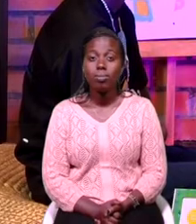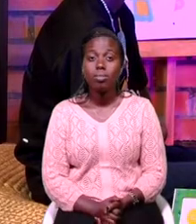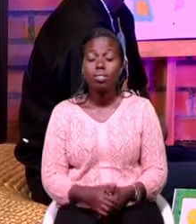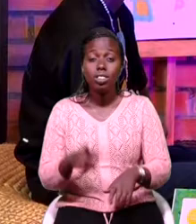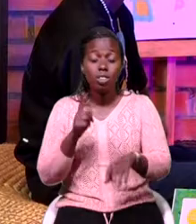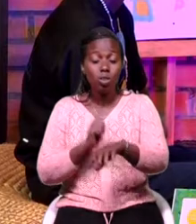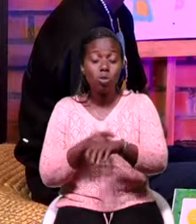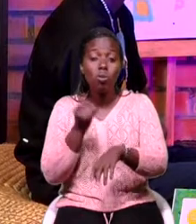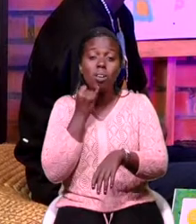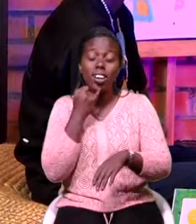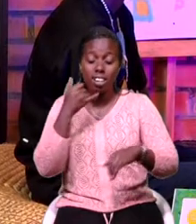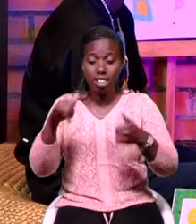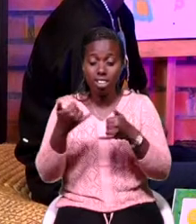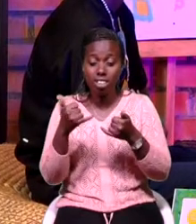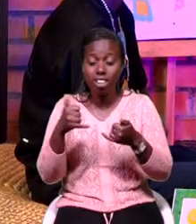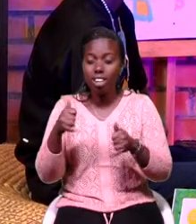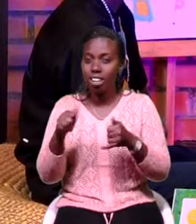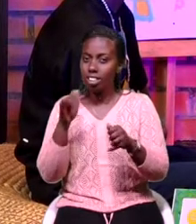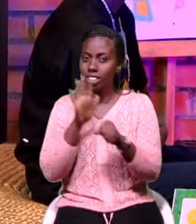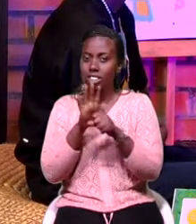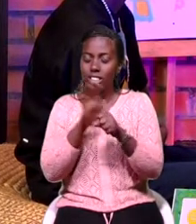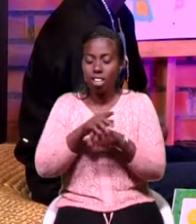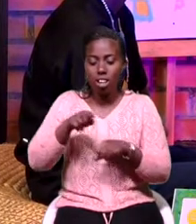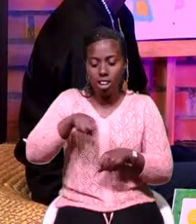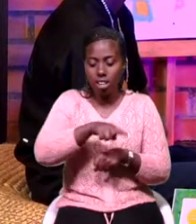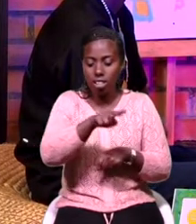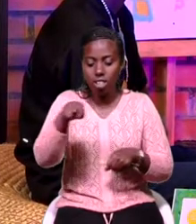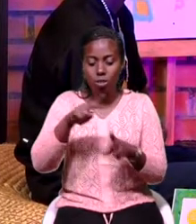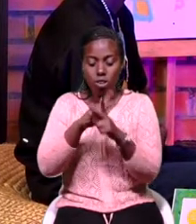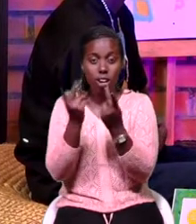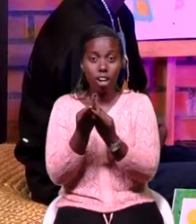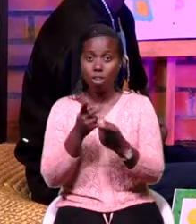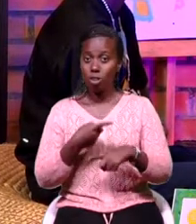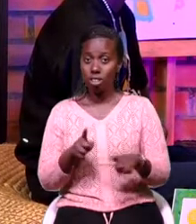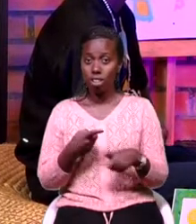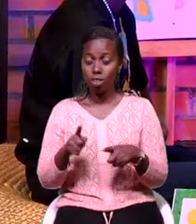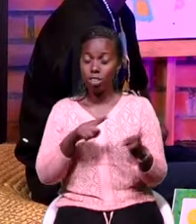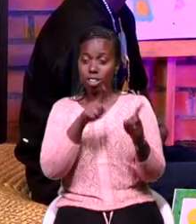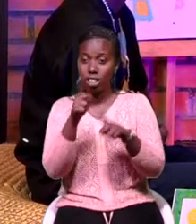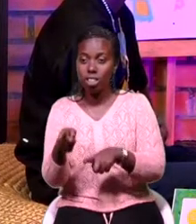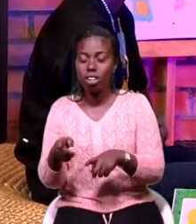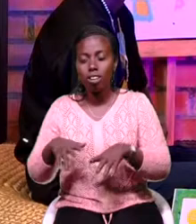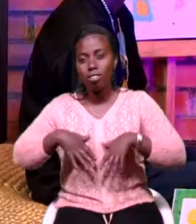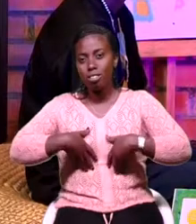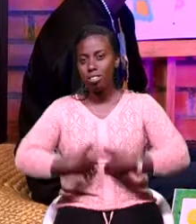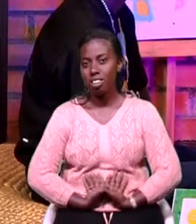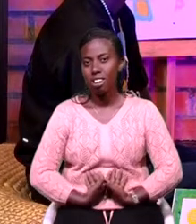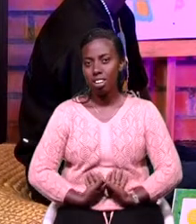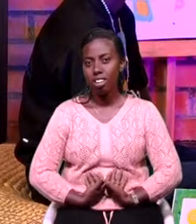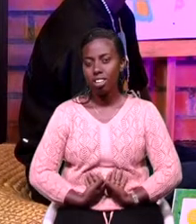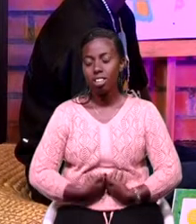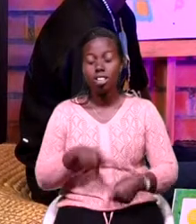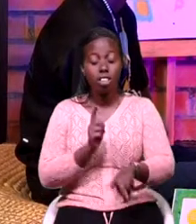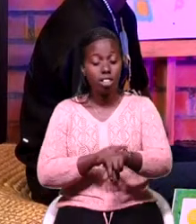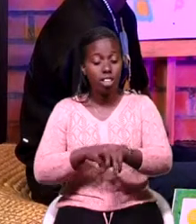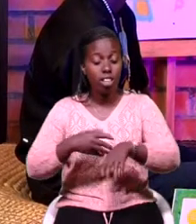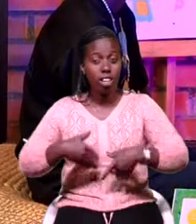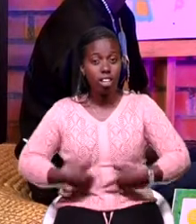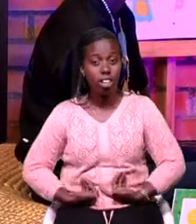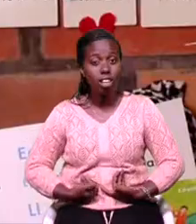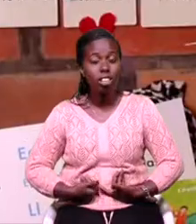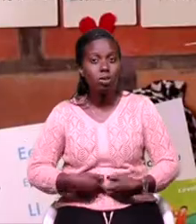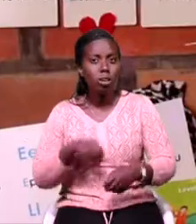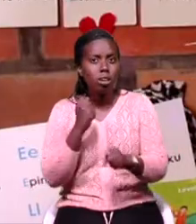Iyo umwana yakinaga agakina cyane akazenguruka ahantu hatandukanye yageragaho akananirwa. Yananirwa igikurikira umuntu